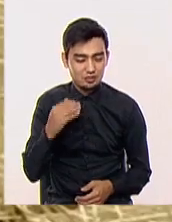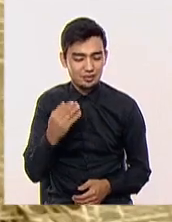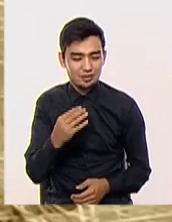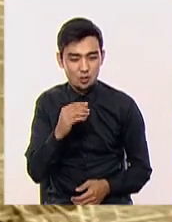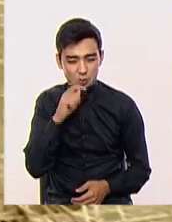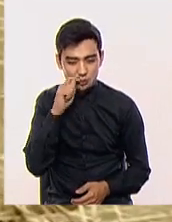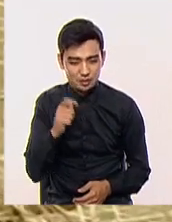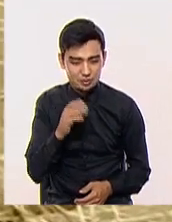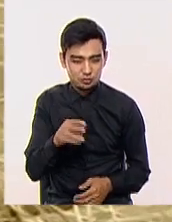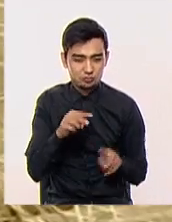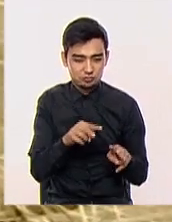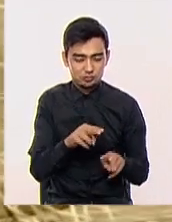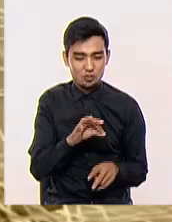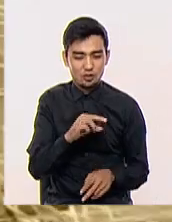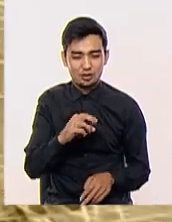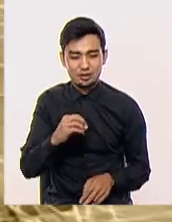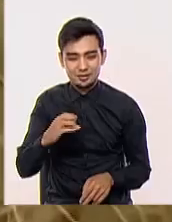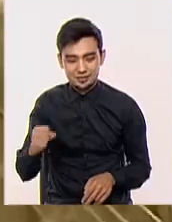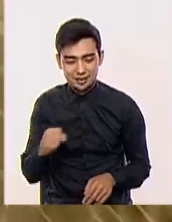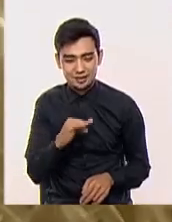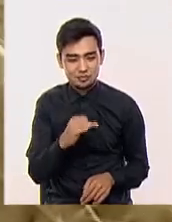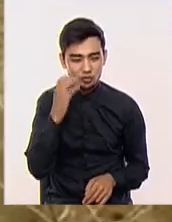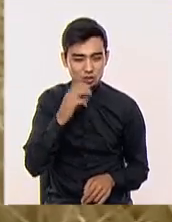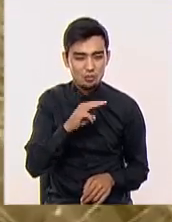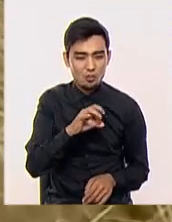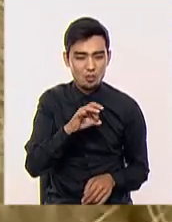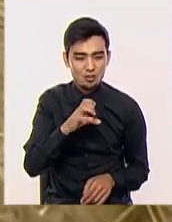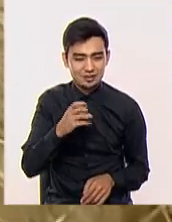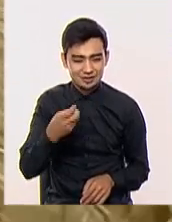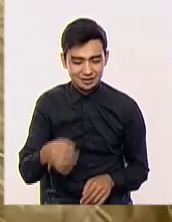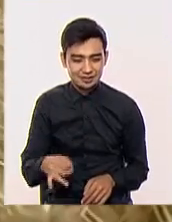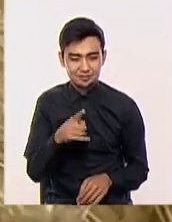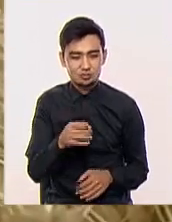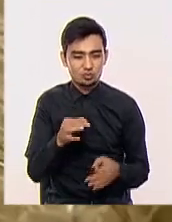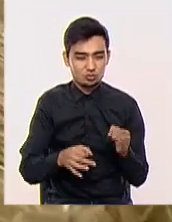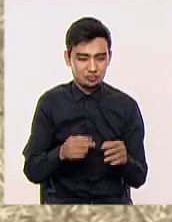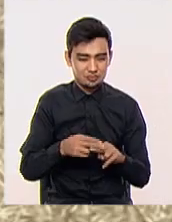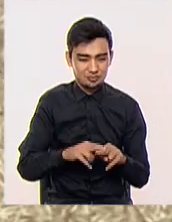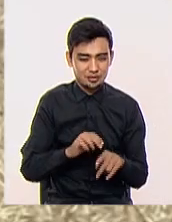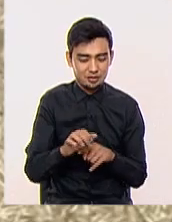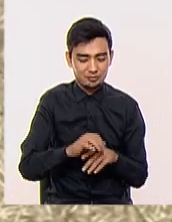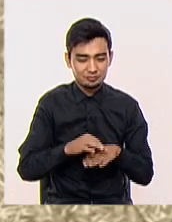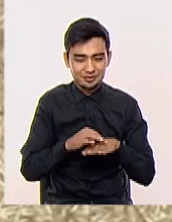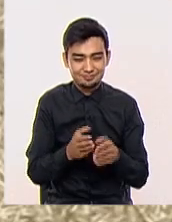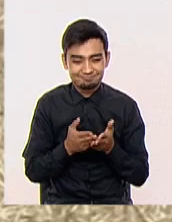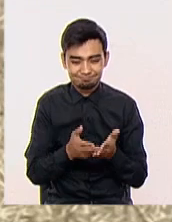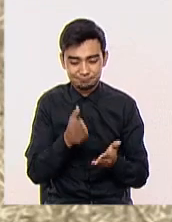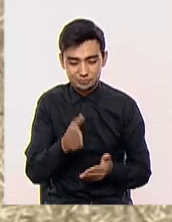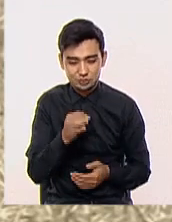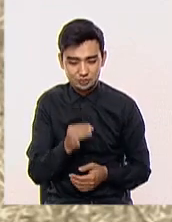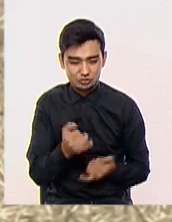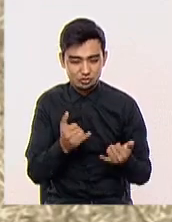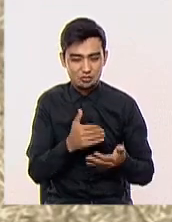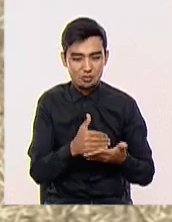будет контролировать порты Одесса, Черноморской, Южный. Оттуда будут отправляться суда, груженные зерном, продуктами и удобрениями. Сейчас в